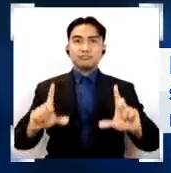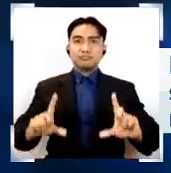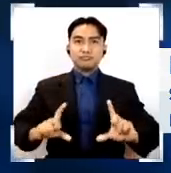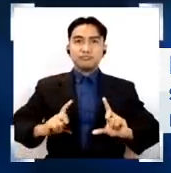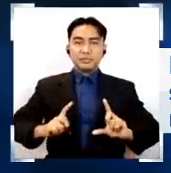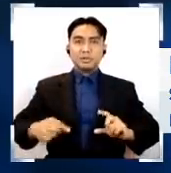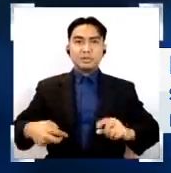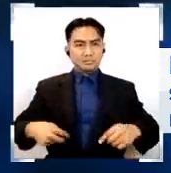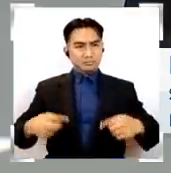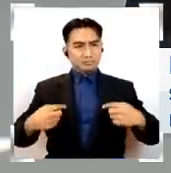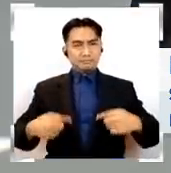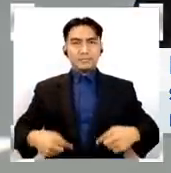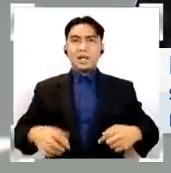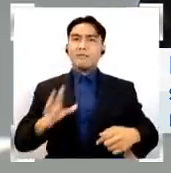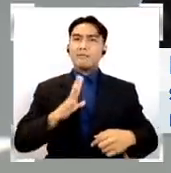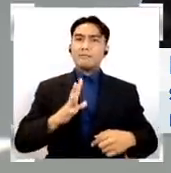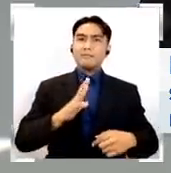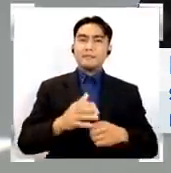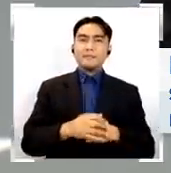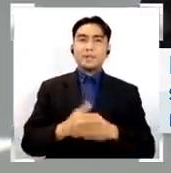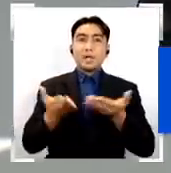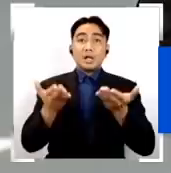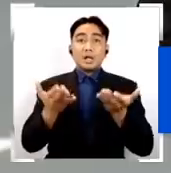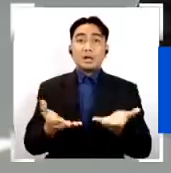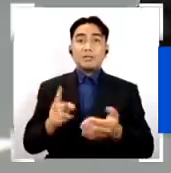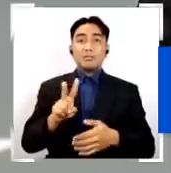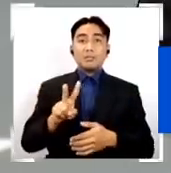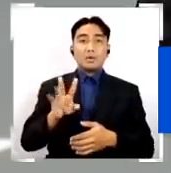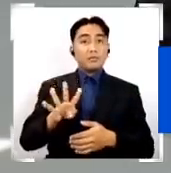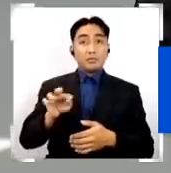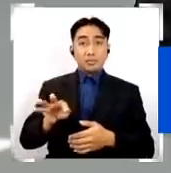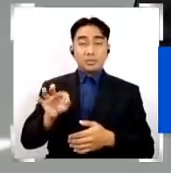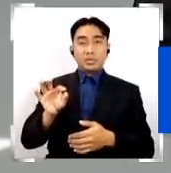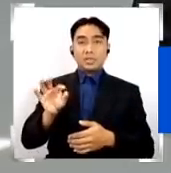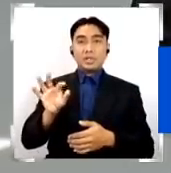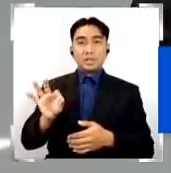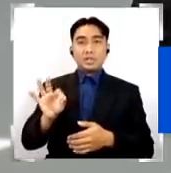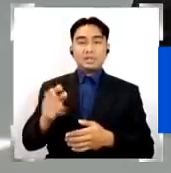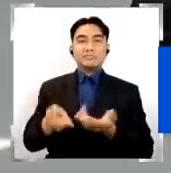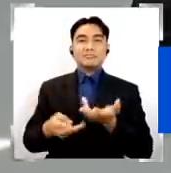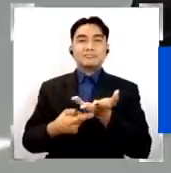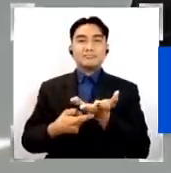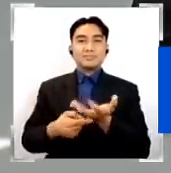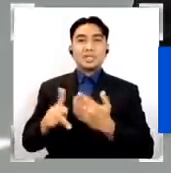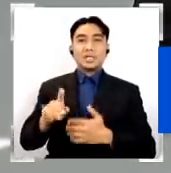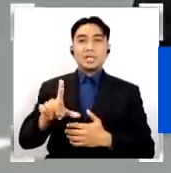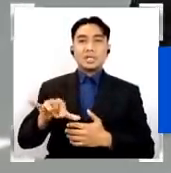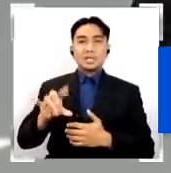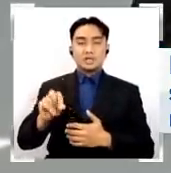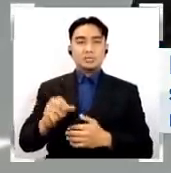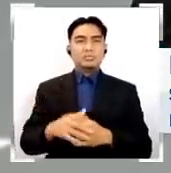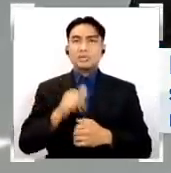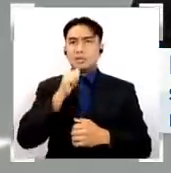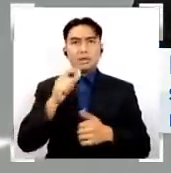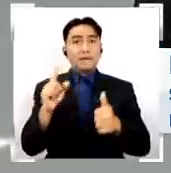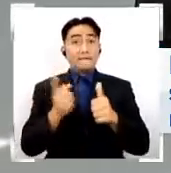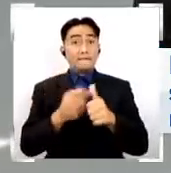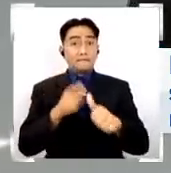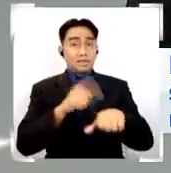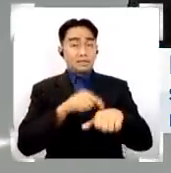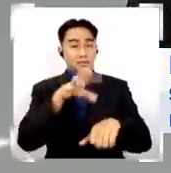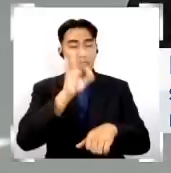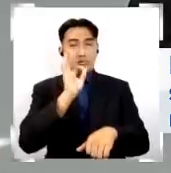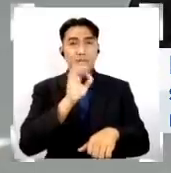4.9 kilos. Hindi ito ang unang pagkakataon na may nakitang pangolin dito sa barangay. Sa katunayan, noong 2018